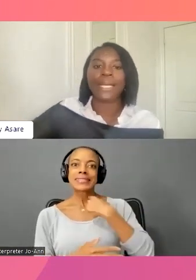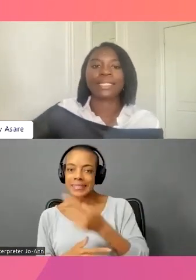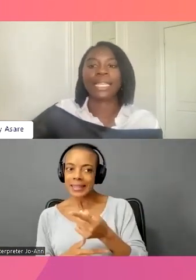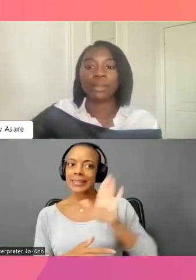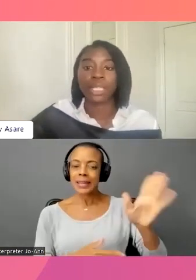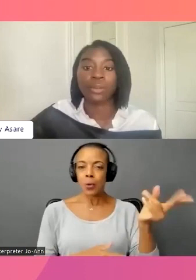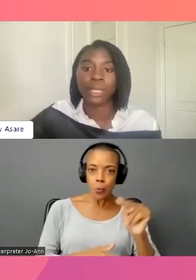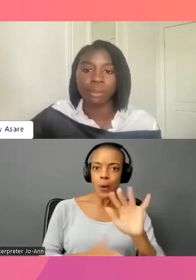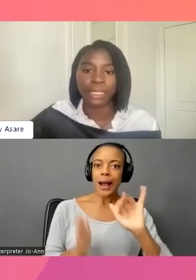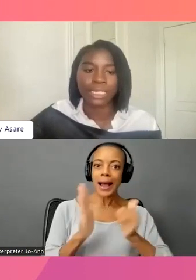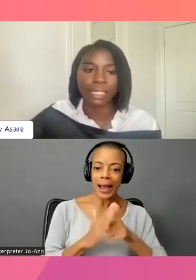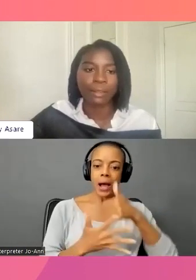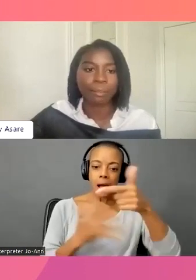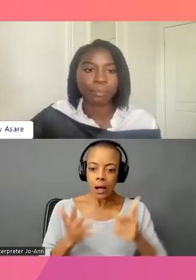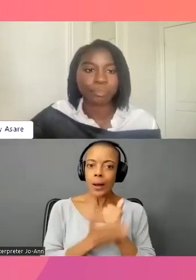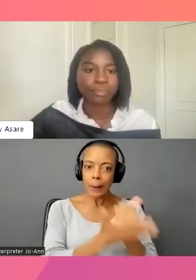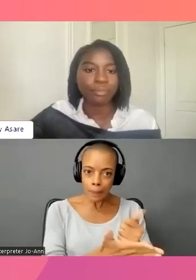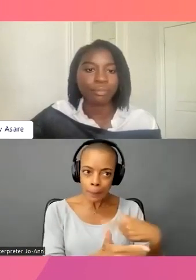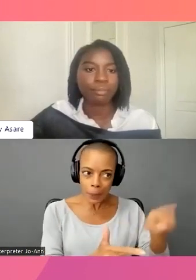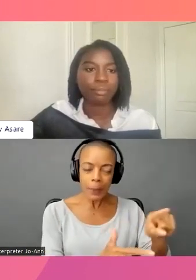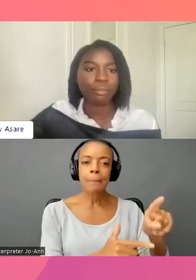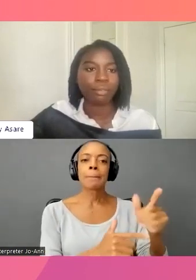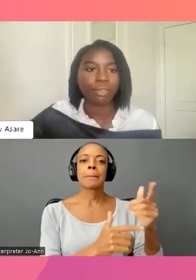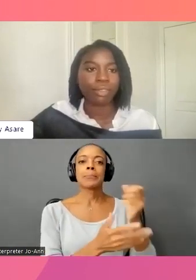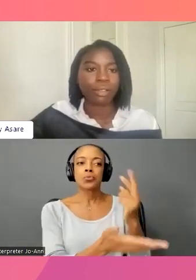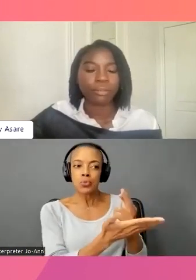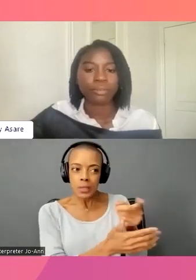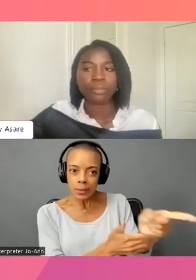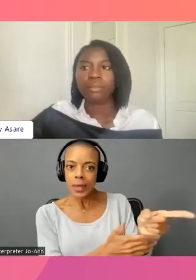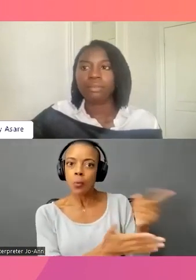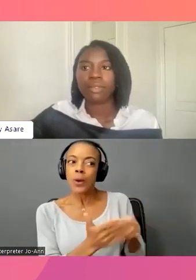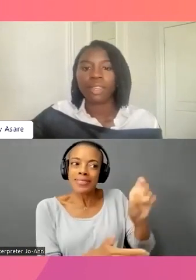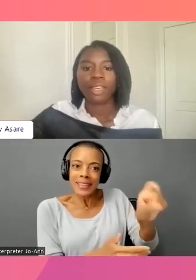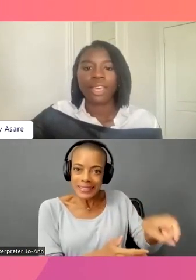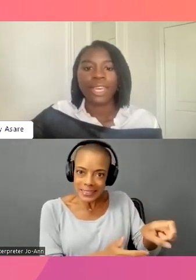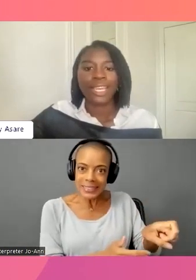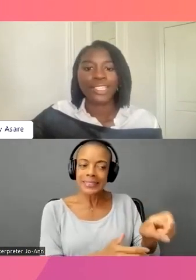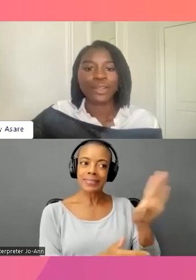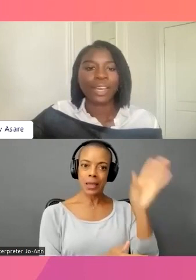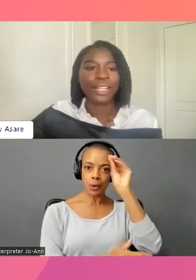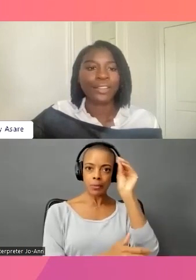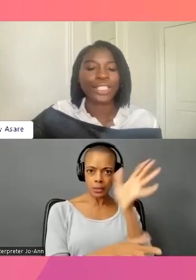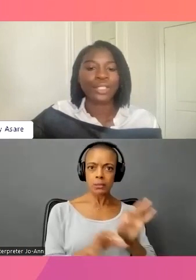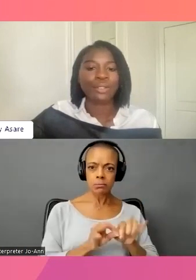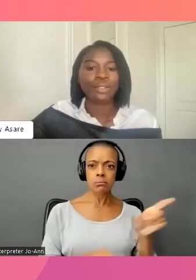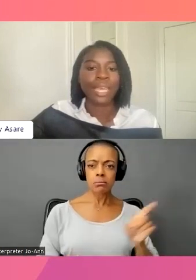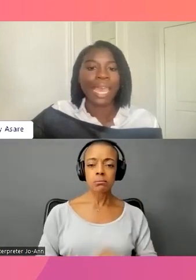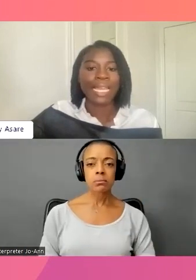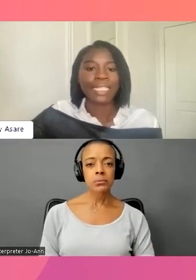de nous informer sur la meilleure manière de les appuyer.